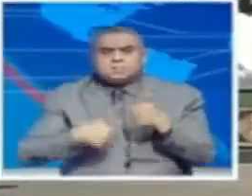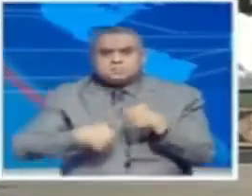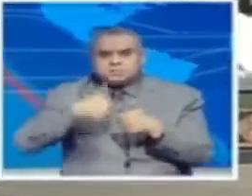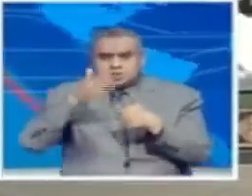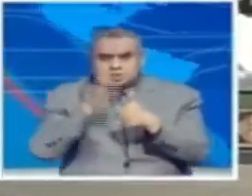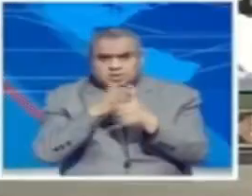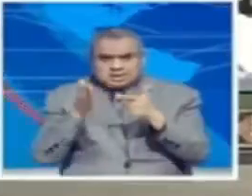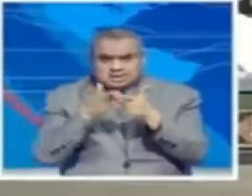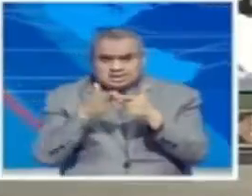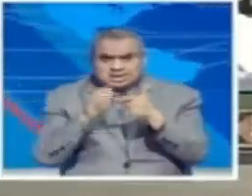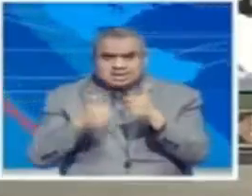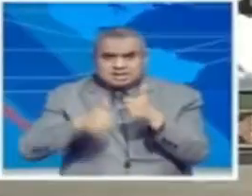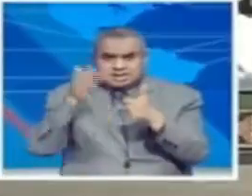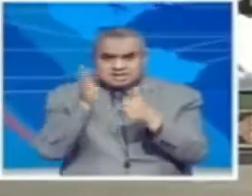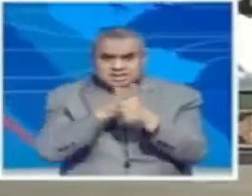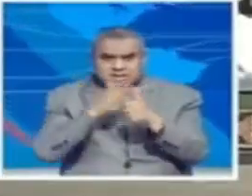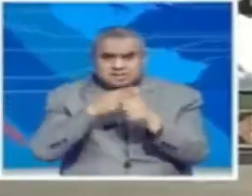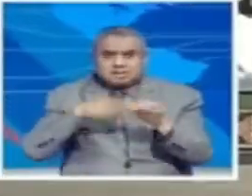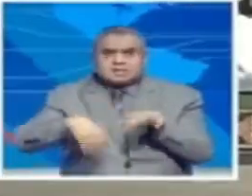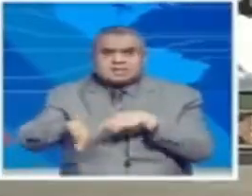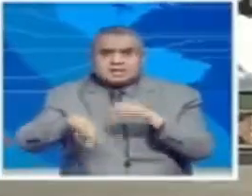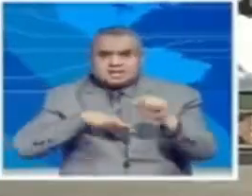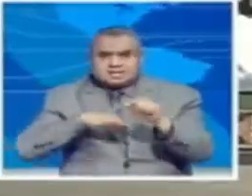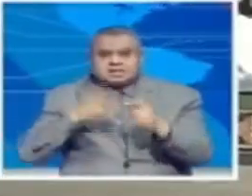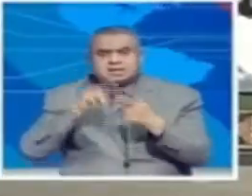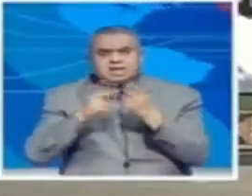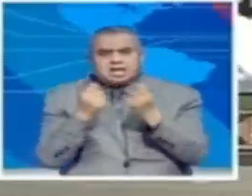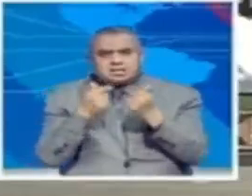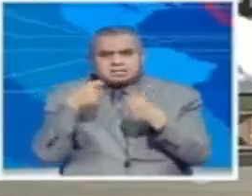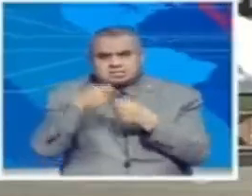هما المحور السياسي والمحور